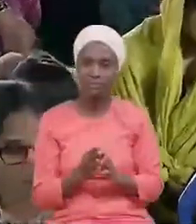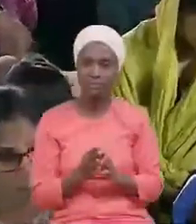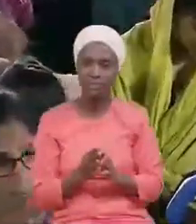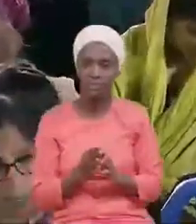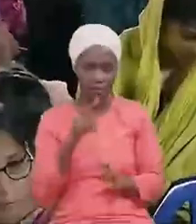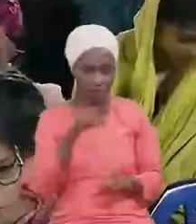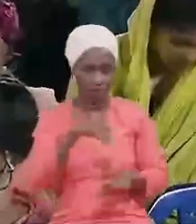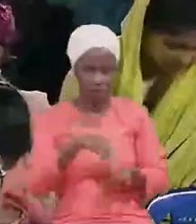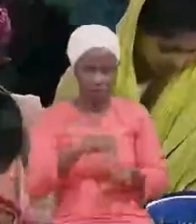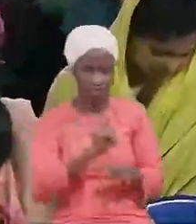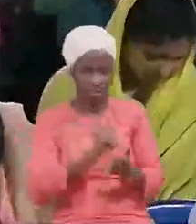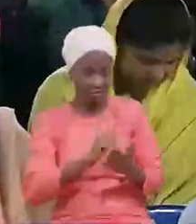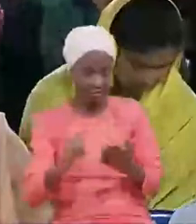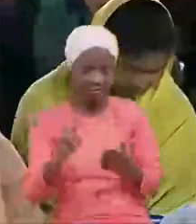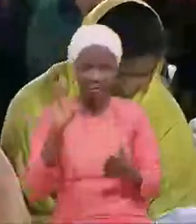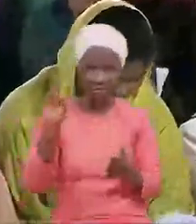Verset 17.